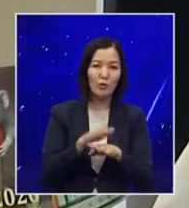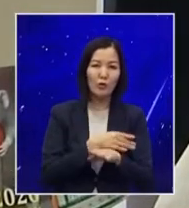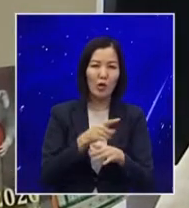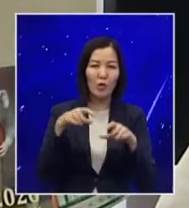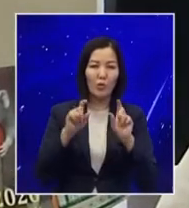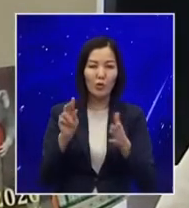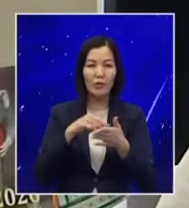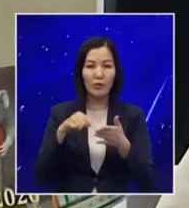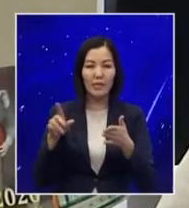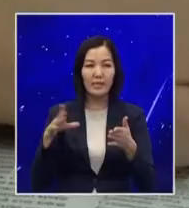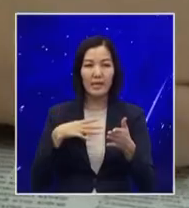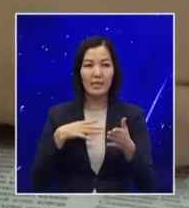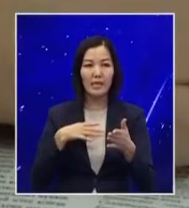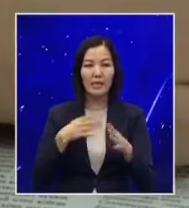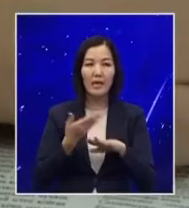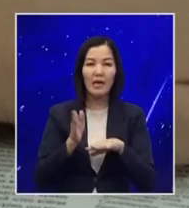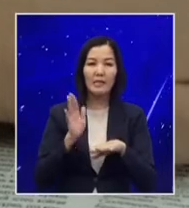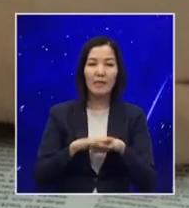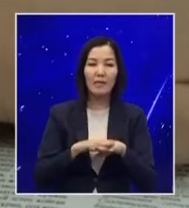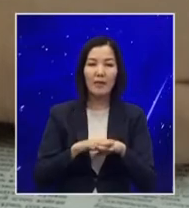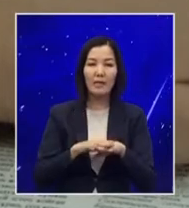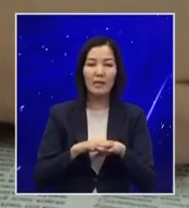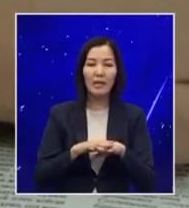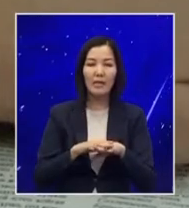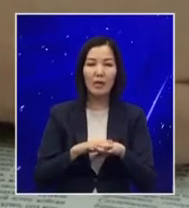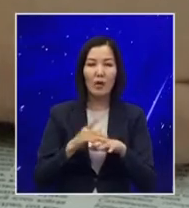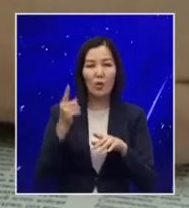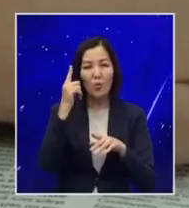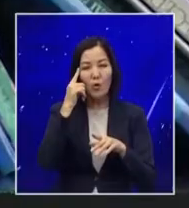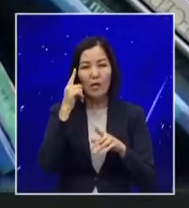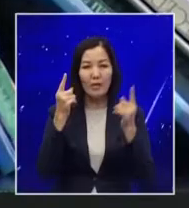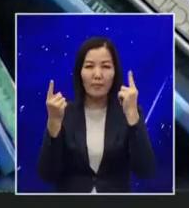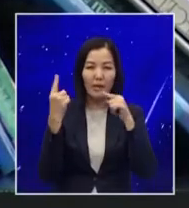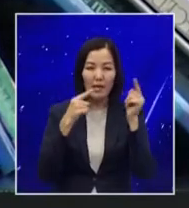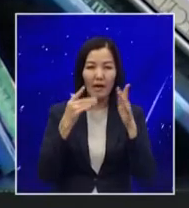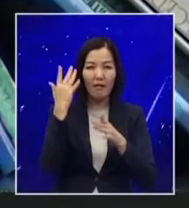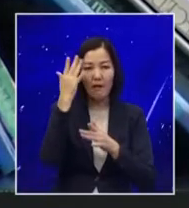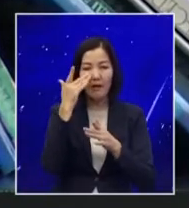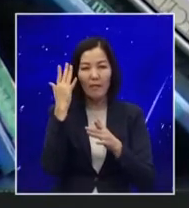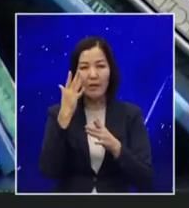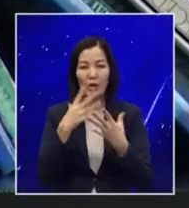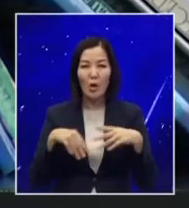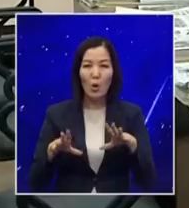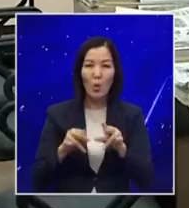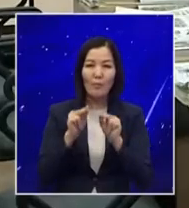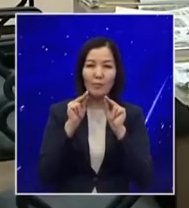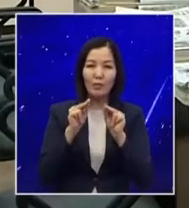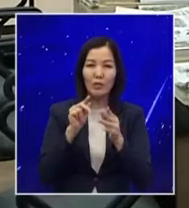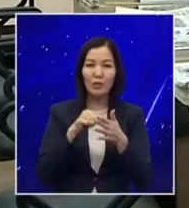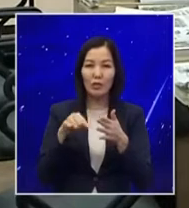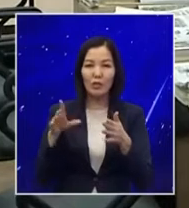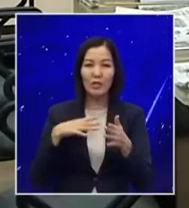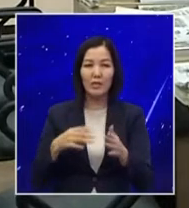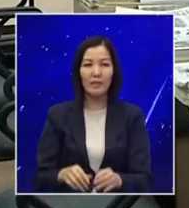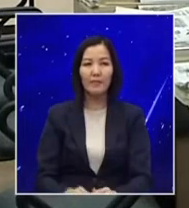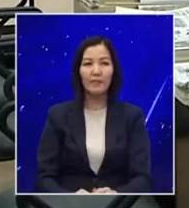қысқы кеш сынды салмақты туындылары сондай кезде дүниеге келген. Онда жай қиял емес, қоғамның боямасыз болмысы баяндалған. Валентин